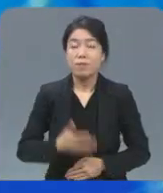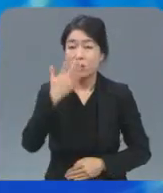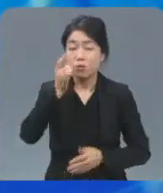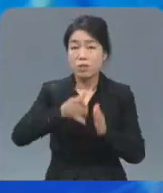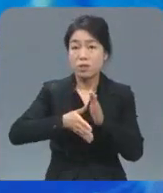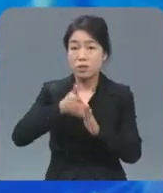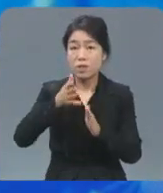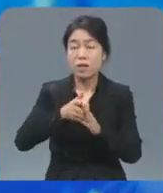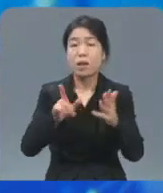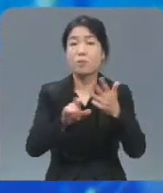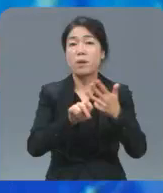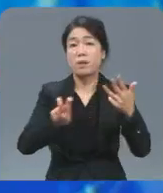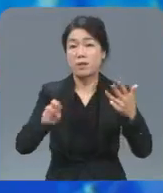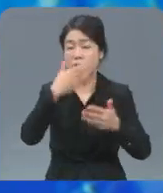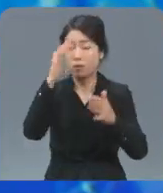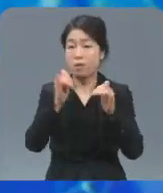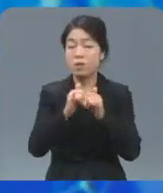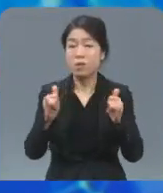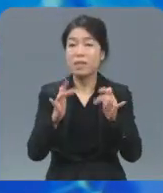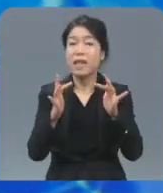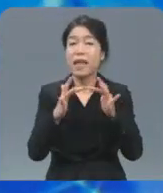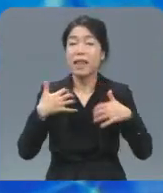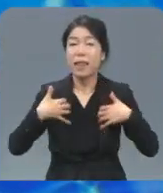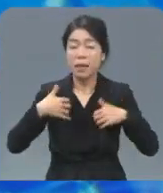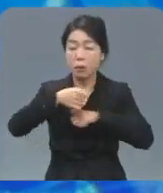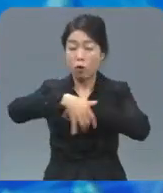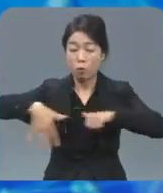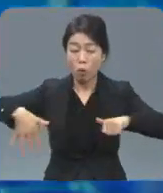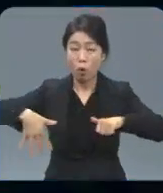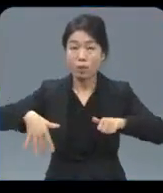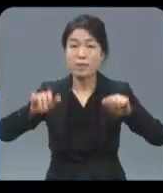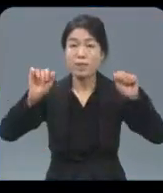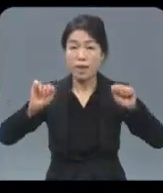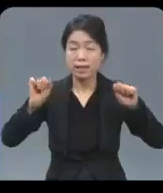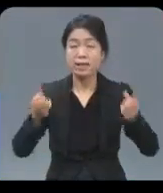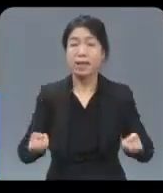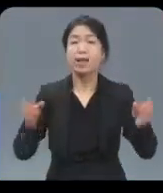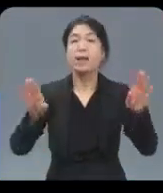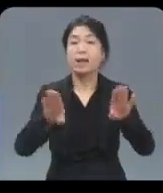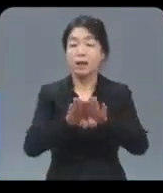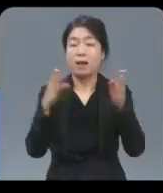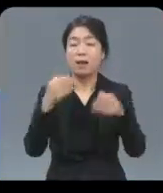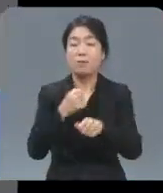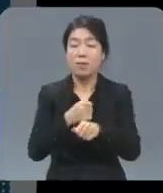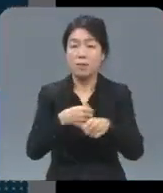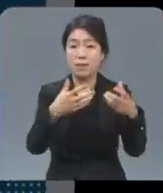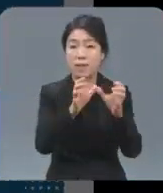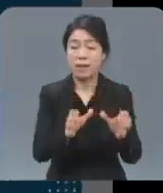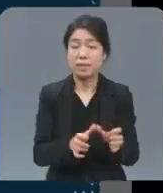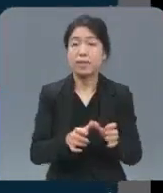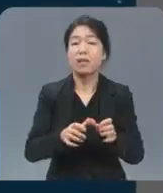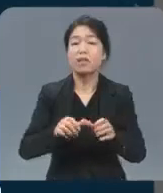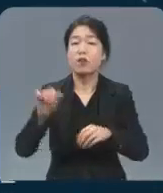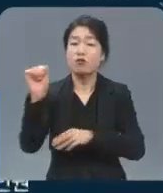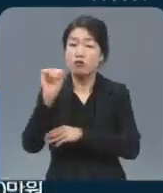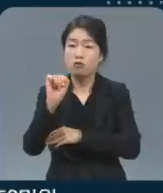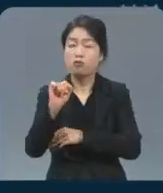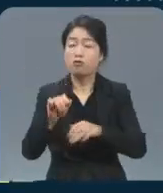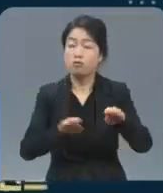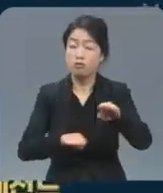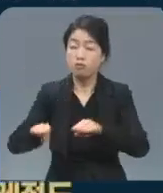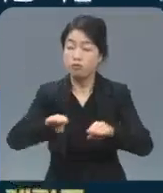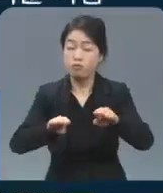순천시가 다음 달 20일 청소년 e스포츠 대회를 개최합니다. 대회 종목은 리그 오브 레전드 단체전과 카트라이더